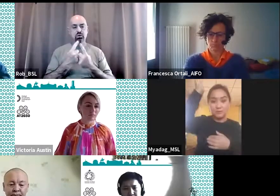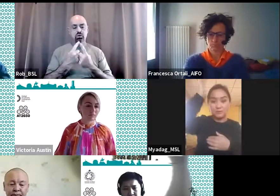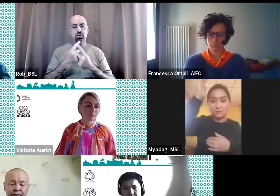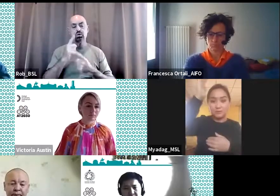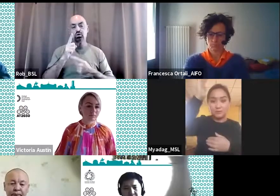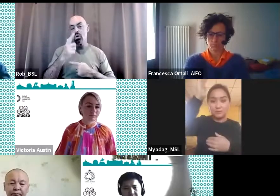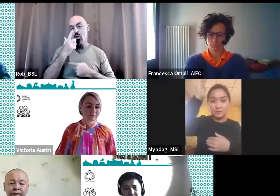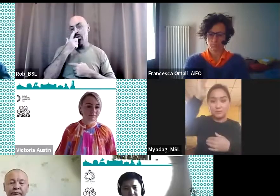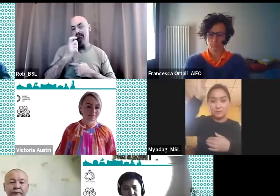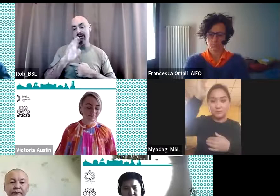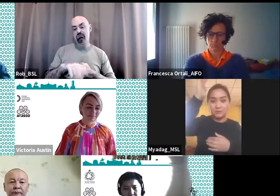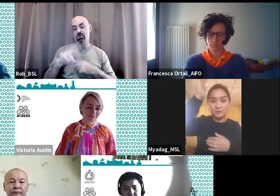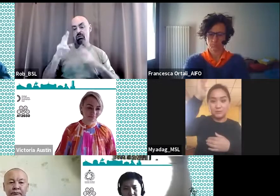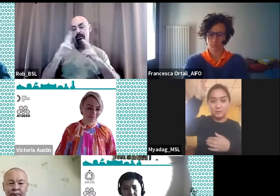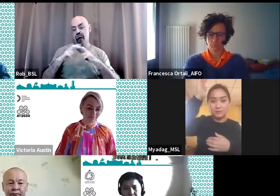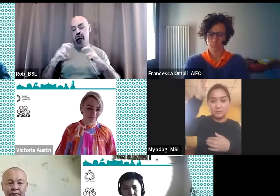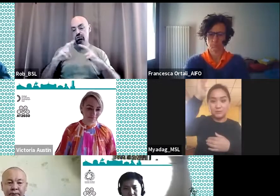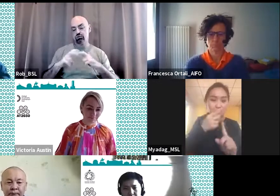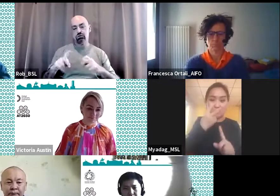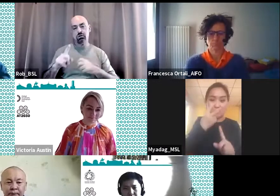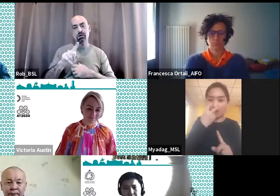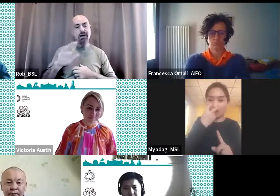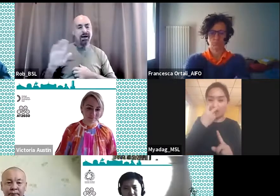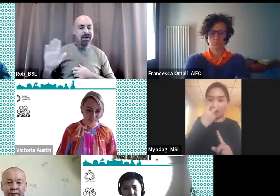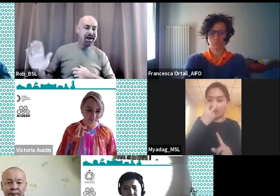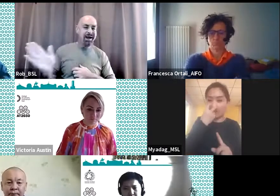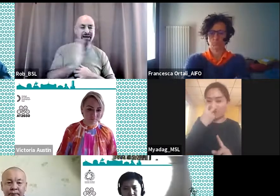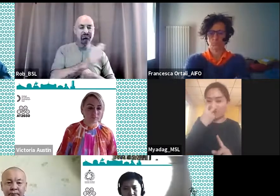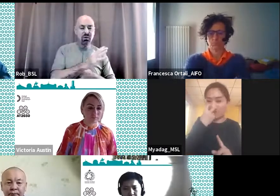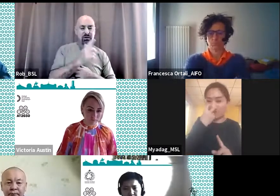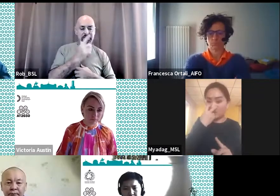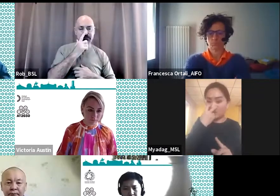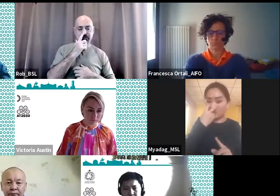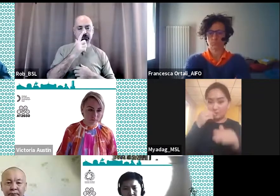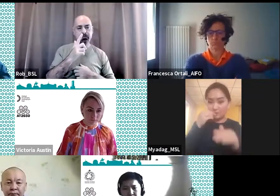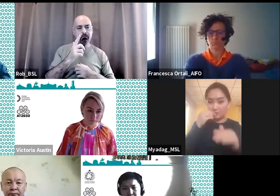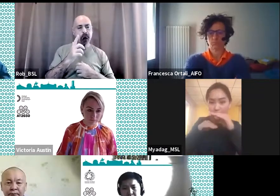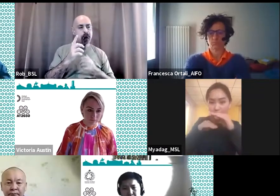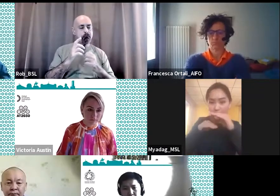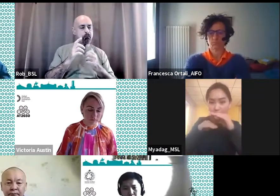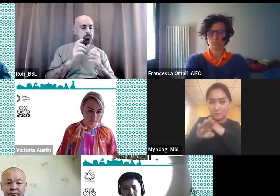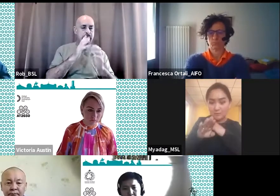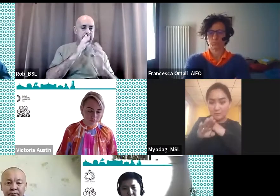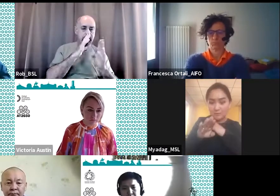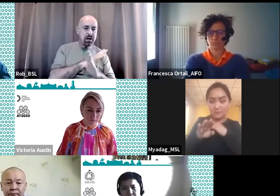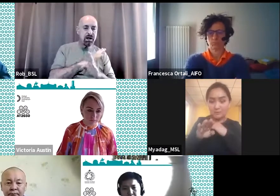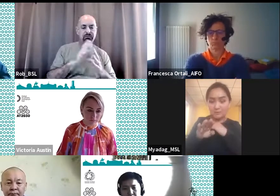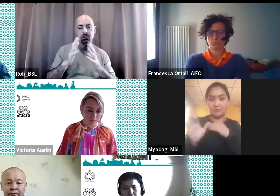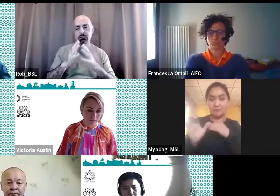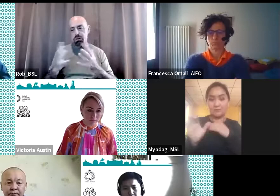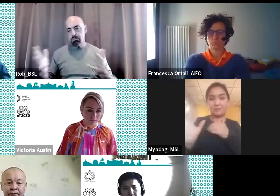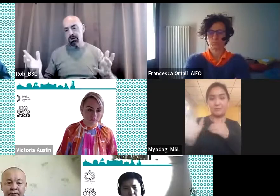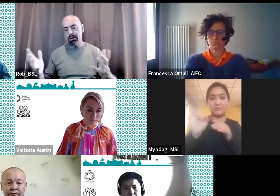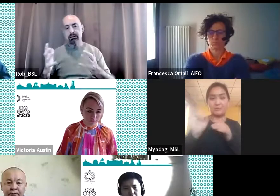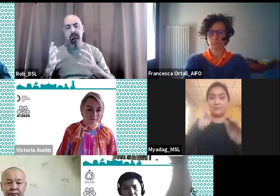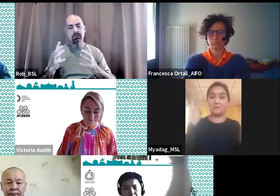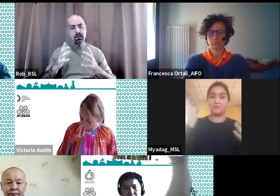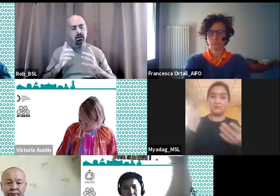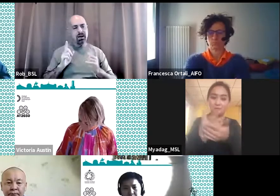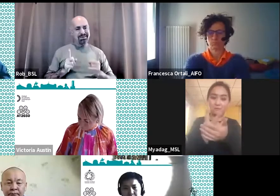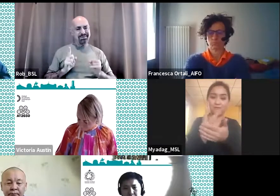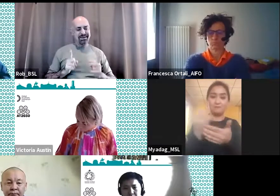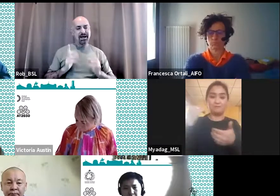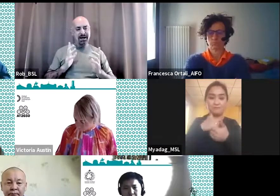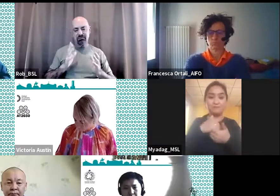шаардлагатай байна. Тэгж байж одоо цаашдаа их боломжтой гэж үзэж байна. Мөн хамруулсан загвар